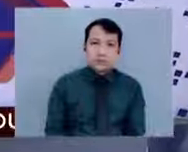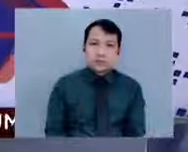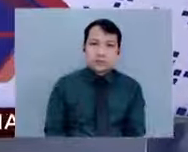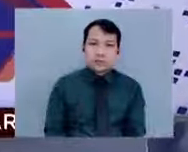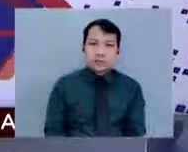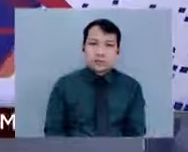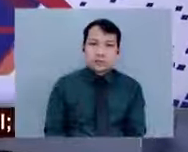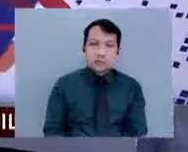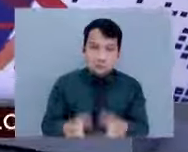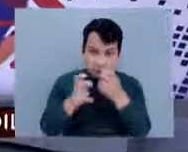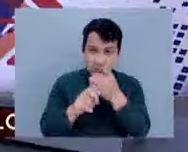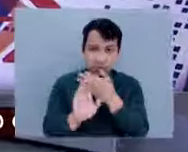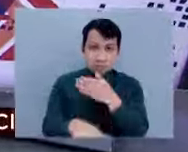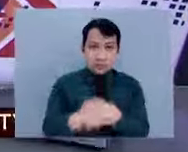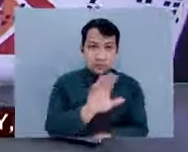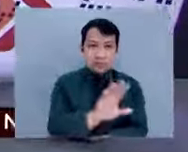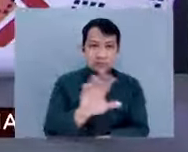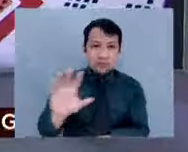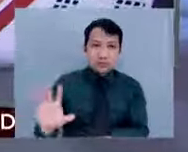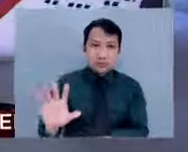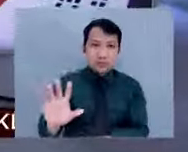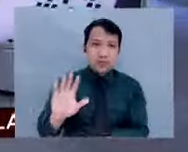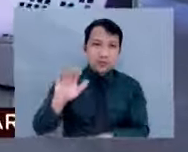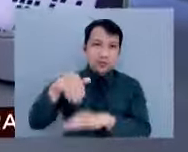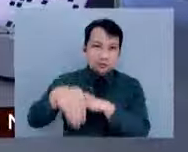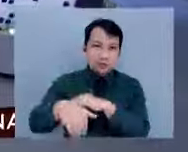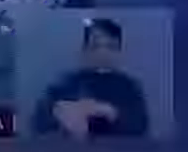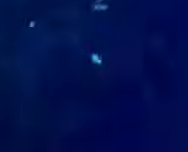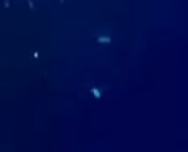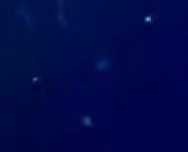Tutok lang mga kapatid dito sa Frontline Tonight.